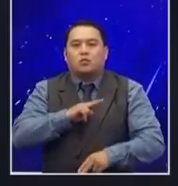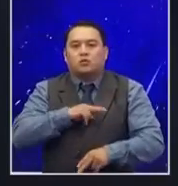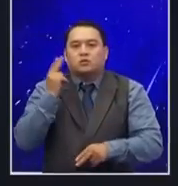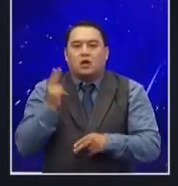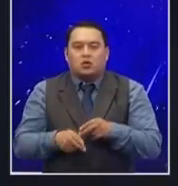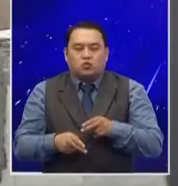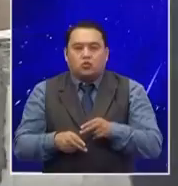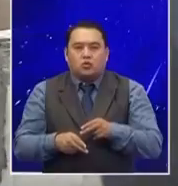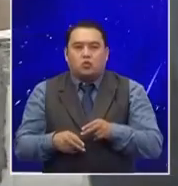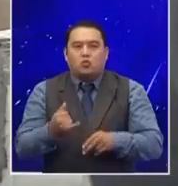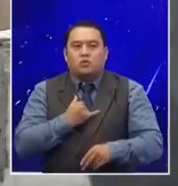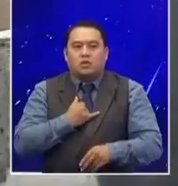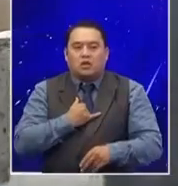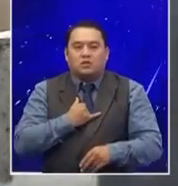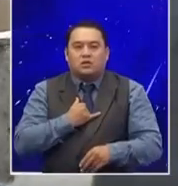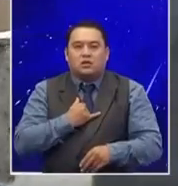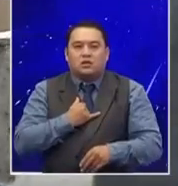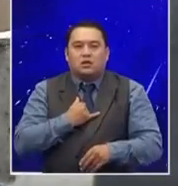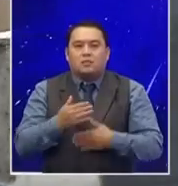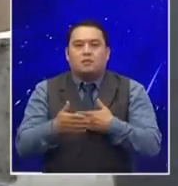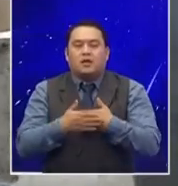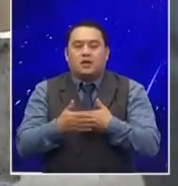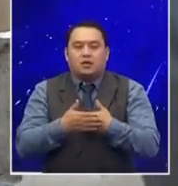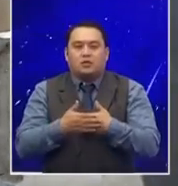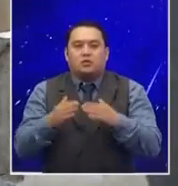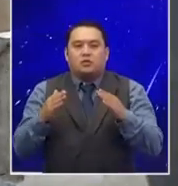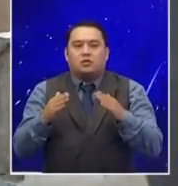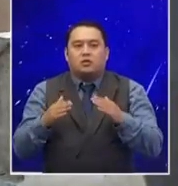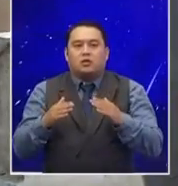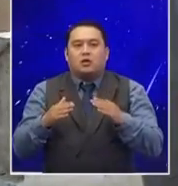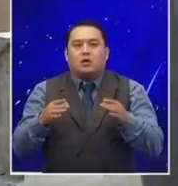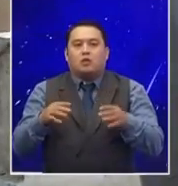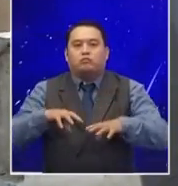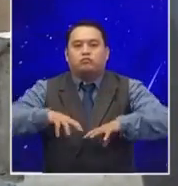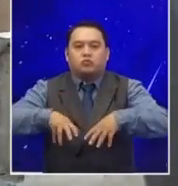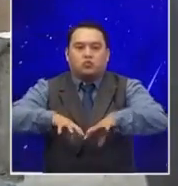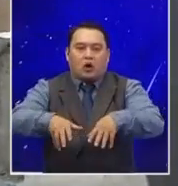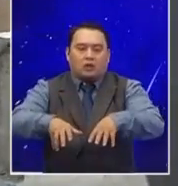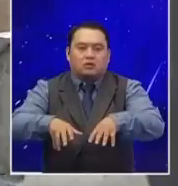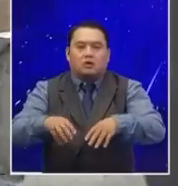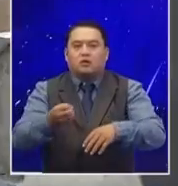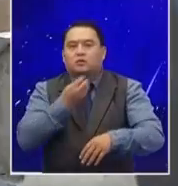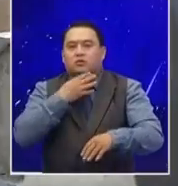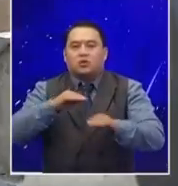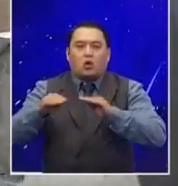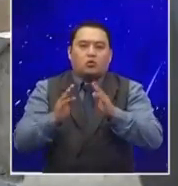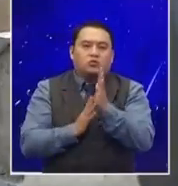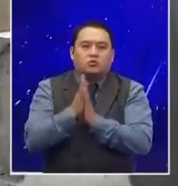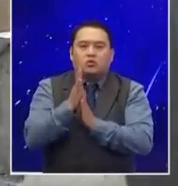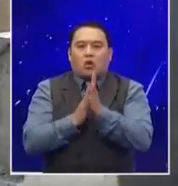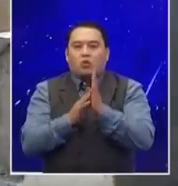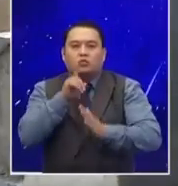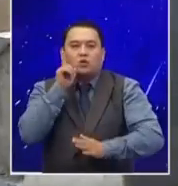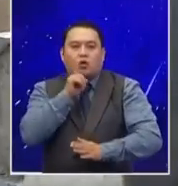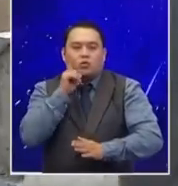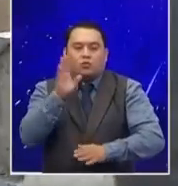По благоустройству здесь у нас передняя часть фасадная, брусчатка будет, озеленение. И по